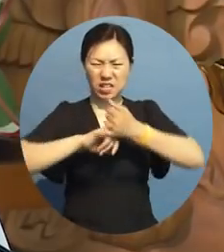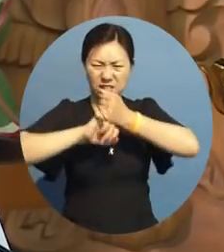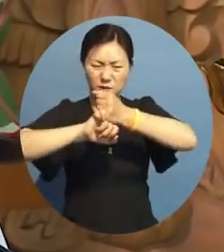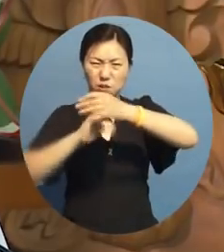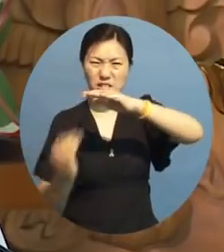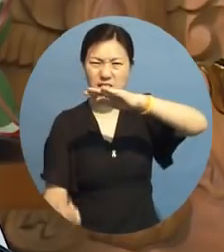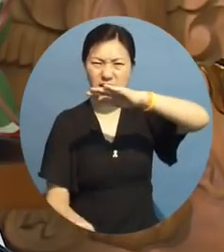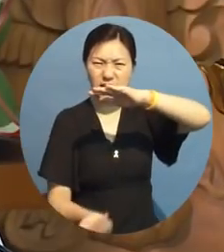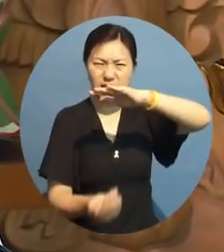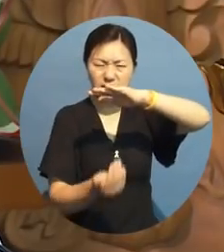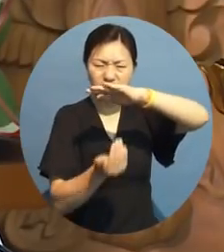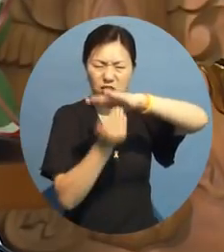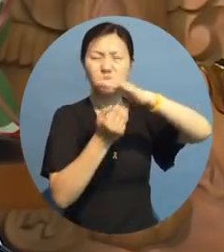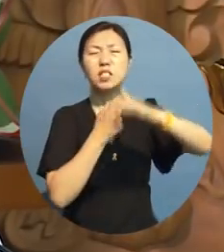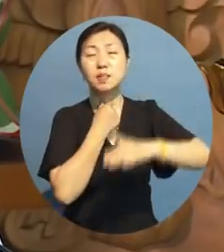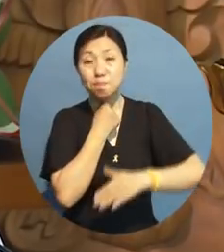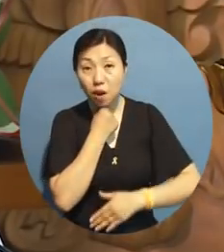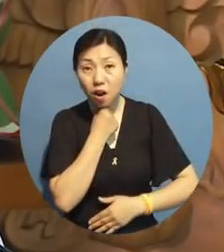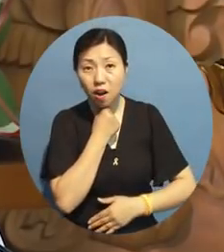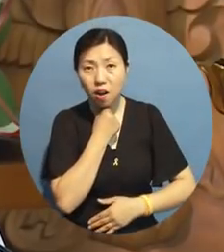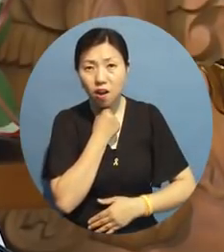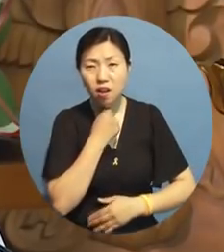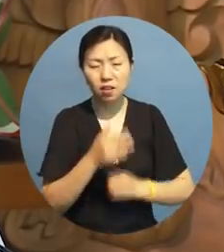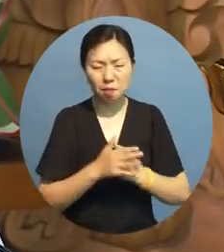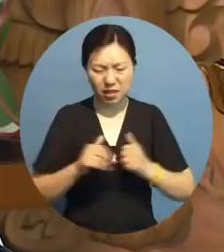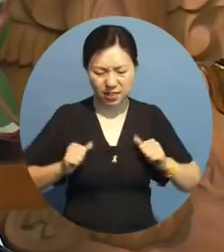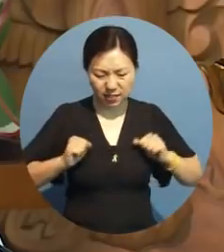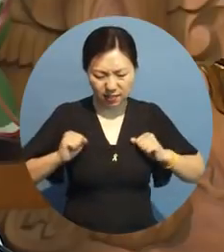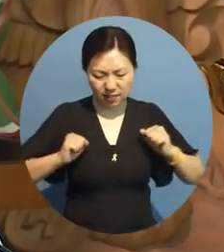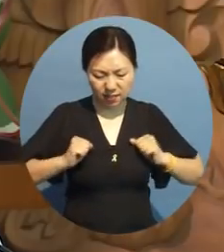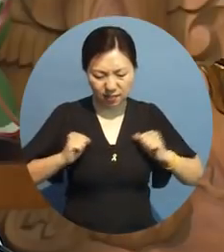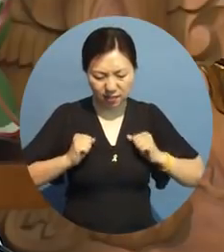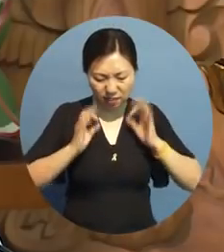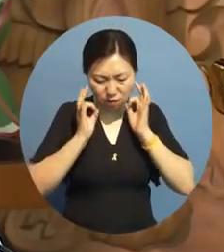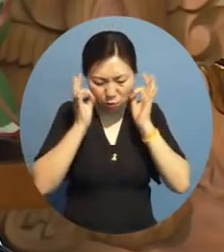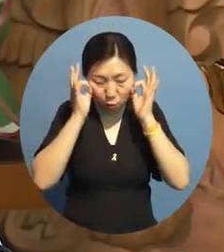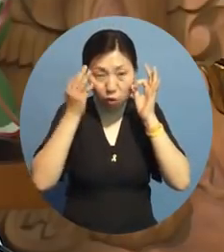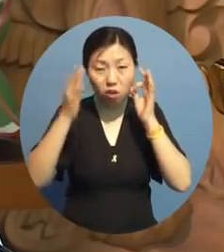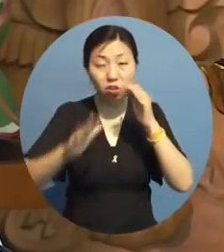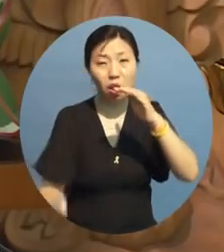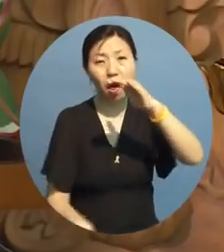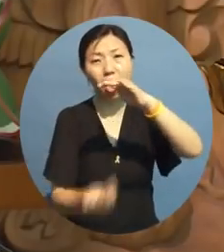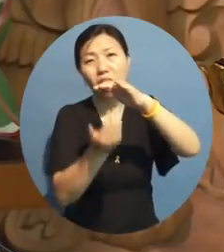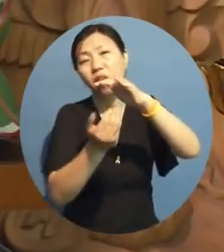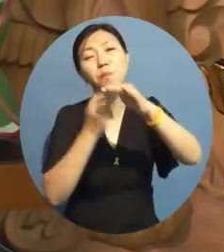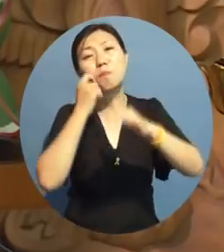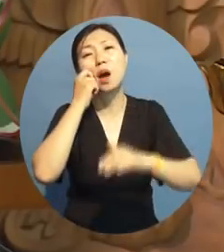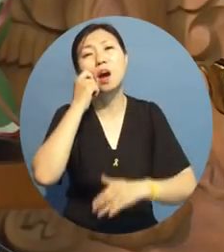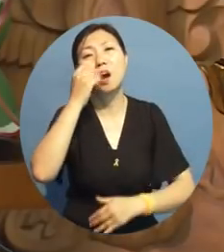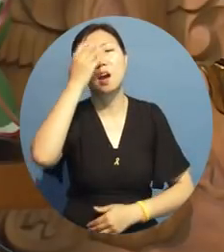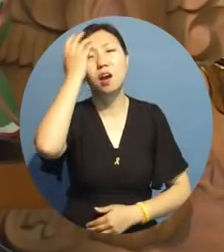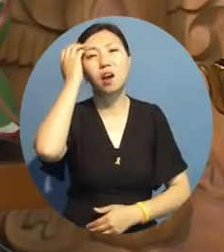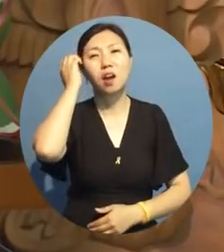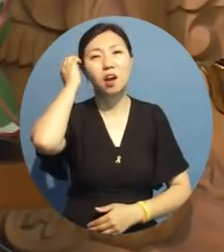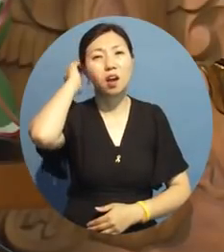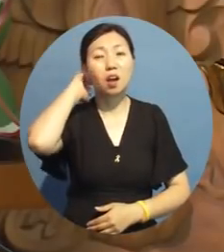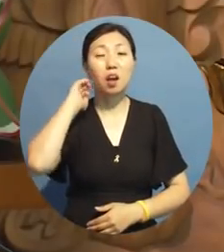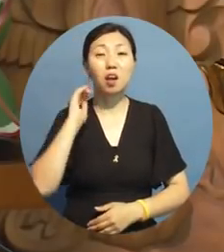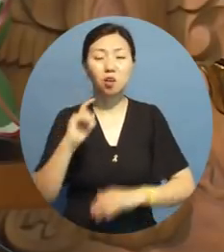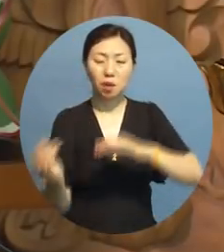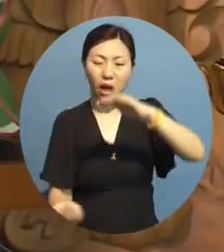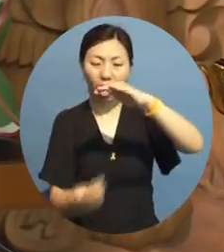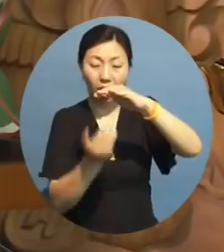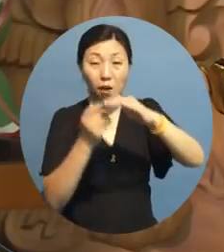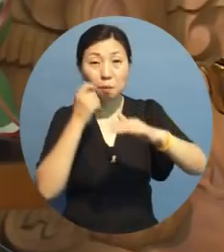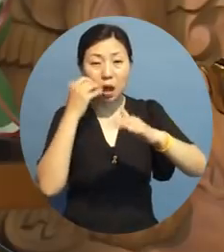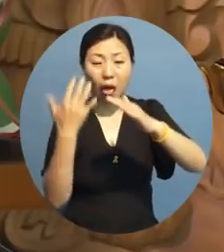이루어야 되겠다. 이렇게 했단 말이야. 그래, 열심히 했는데 안 이루어졌어. 해야 되겠다! 이래가 안 이루어졌으면 괴로울